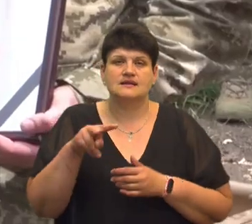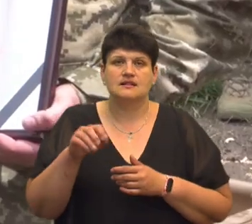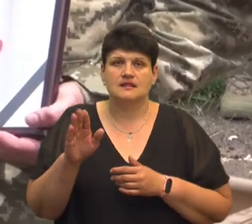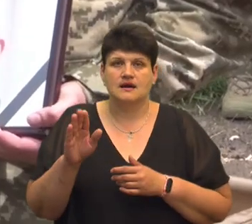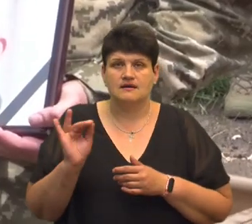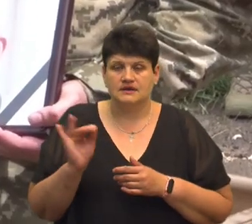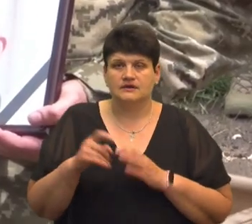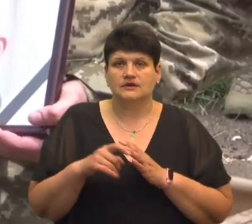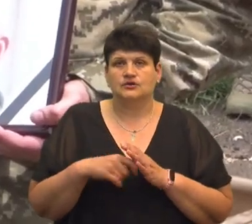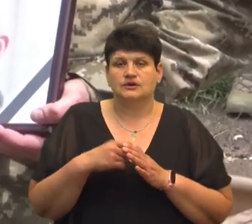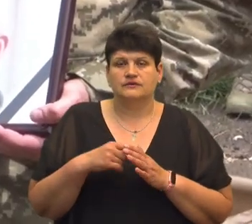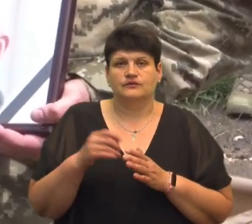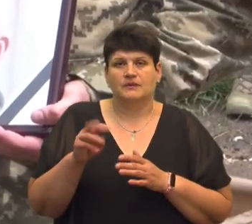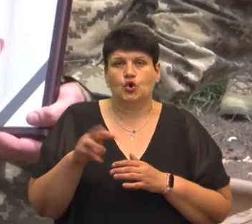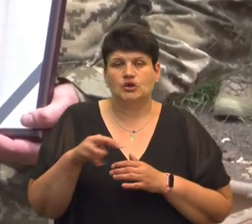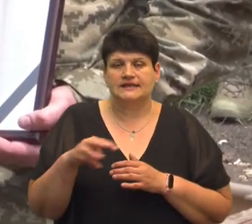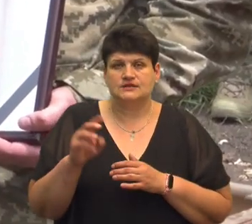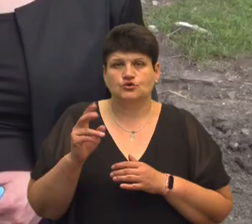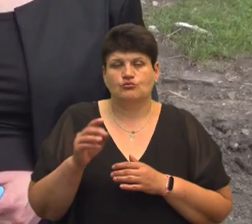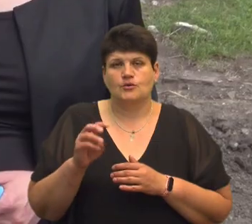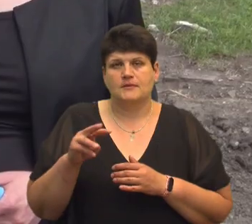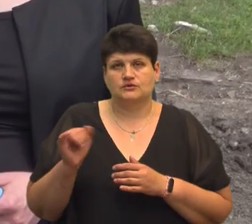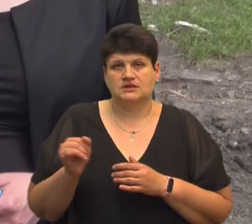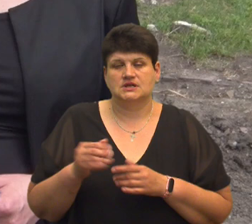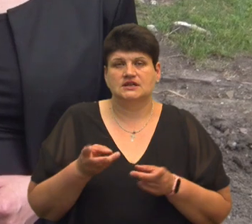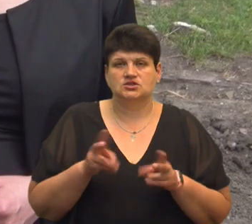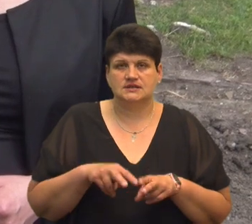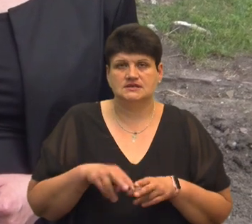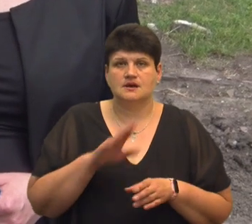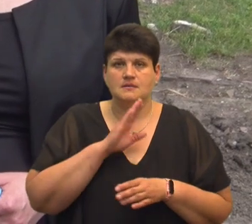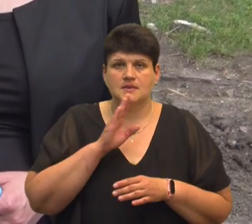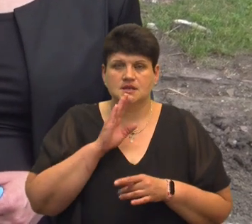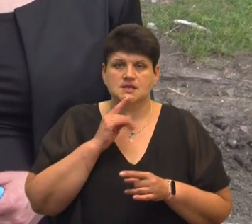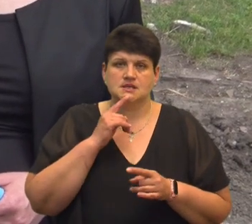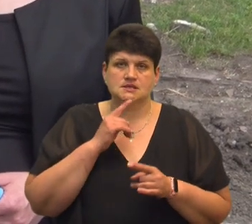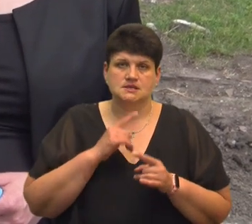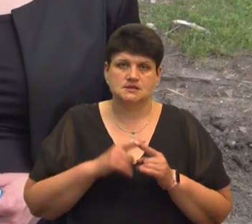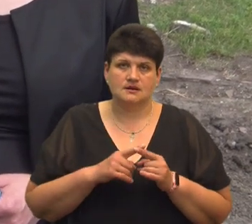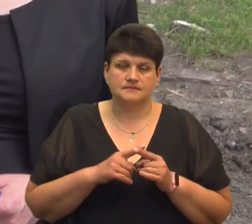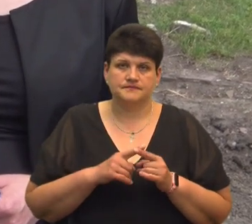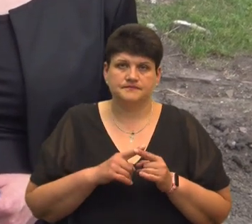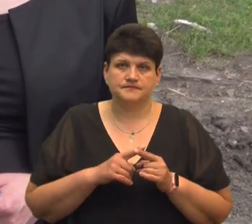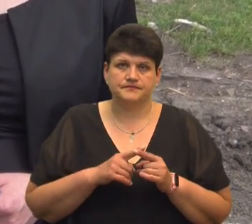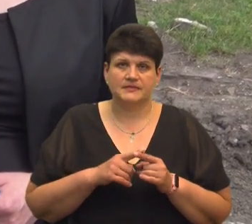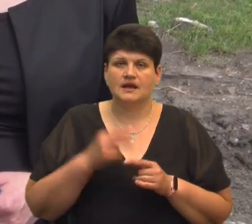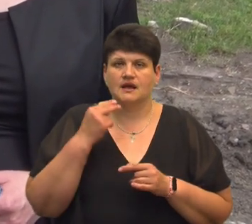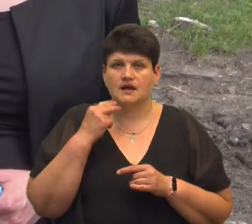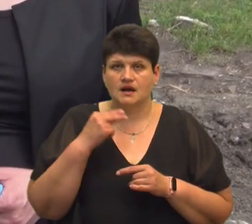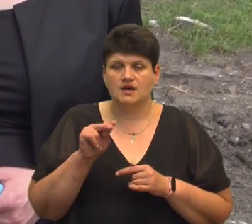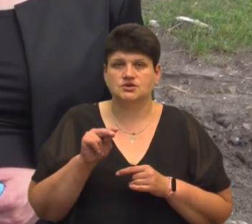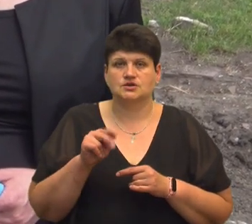В захисника залишилася дружина, мати та сестра. Найкраща людина в сім'ї,